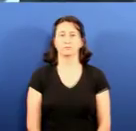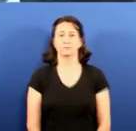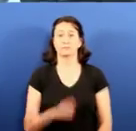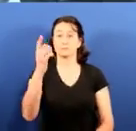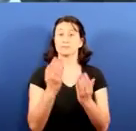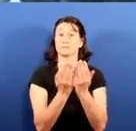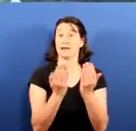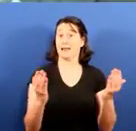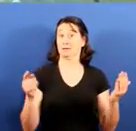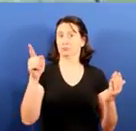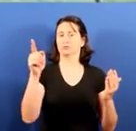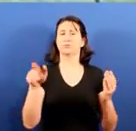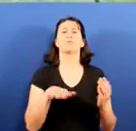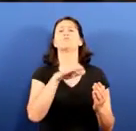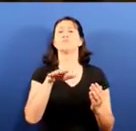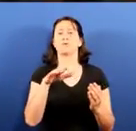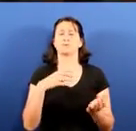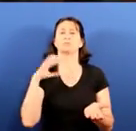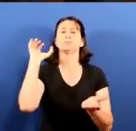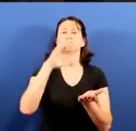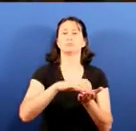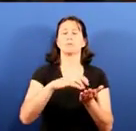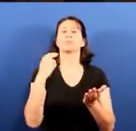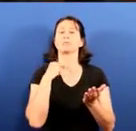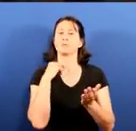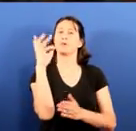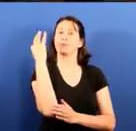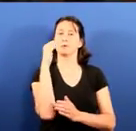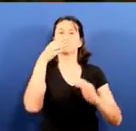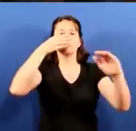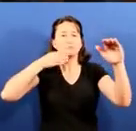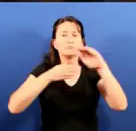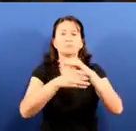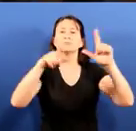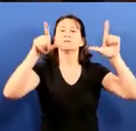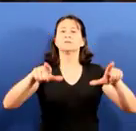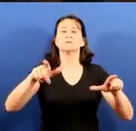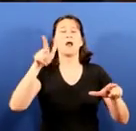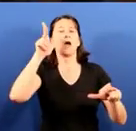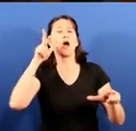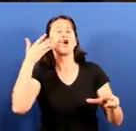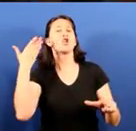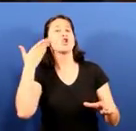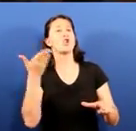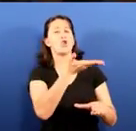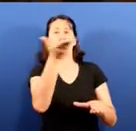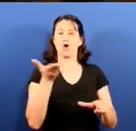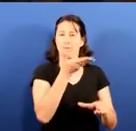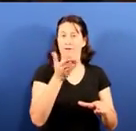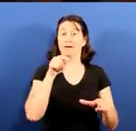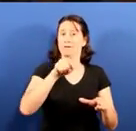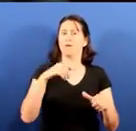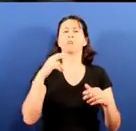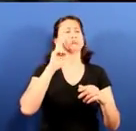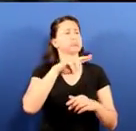Salamankako Unibertsitateak ekoiztutako erakusketak Miguel de Unamunok egindako 50 irudi baino gehiago biltzen ditu.